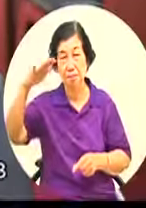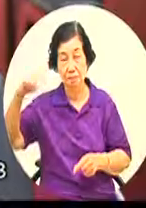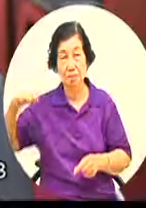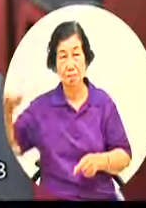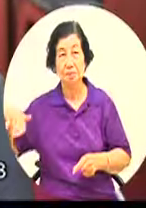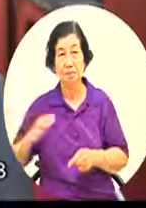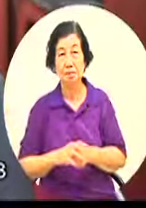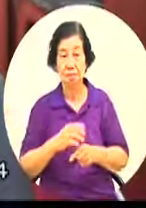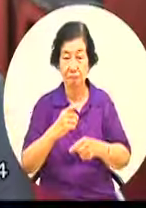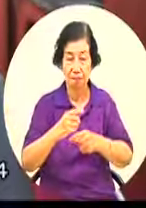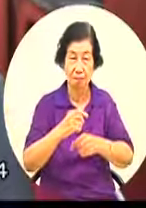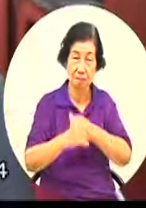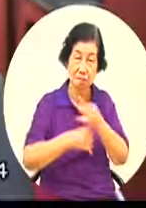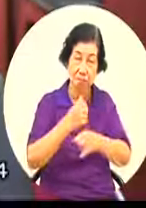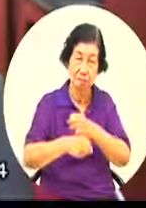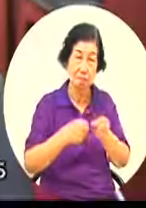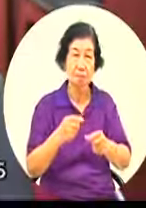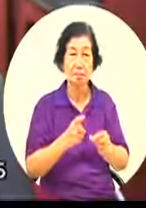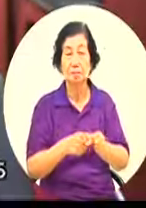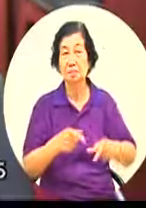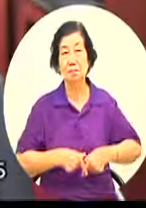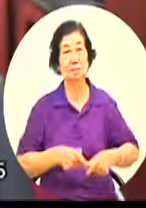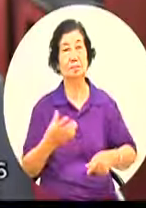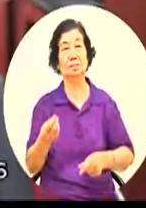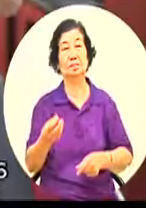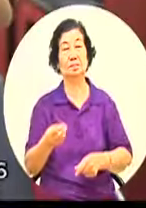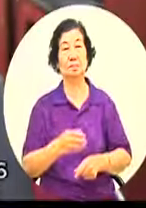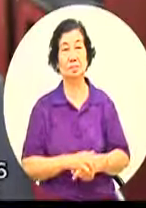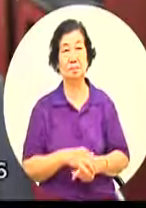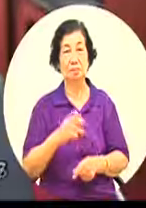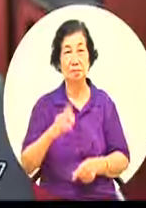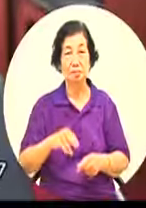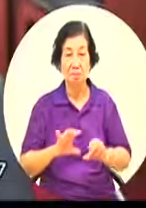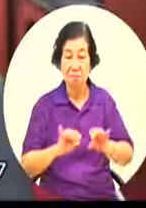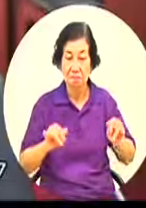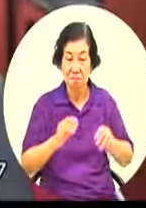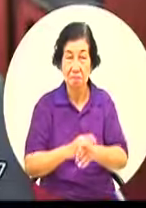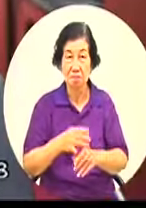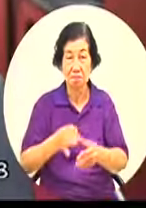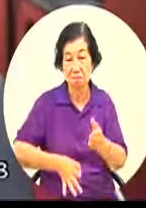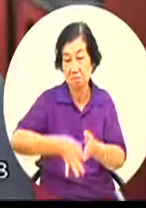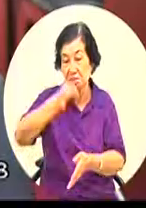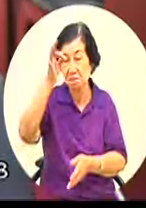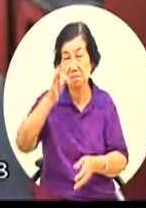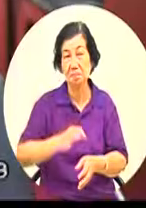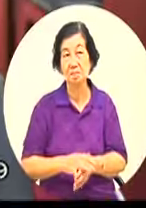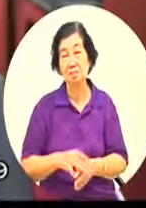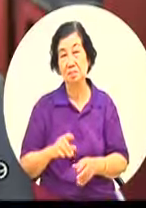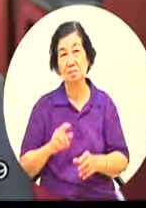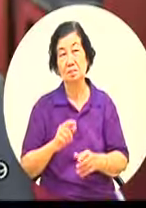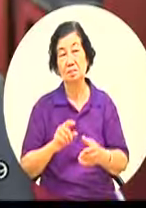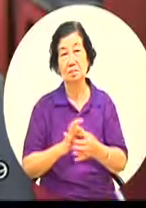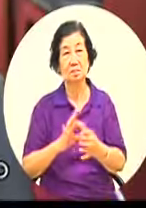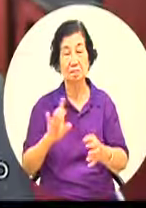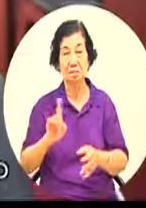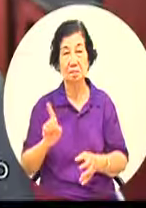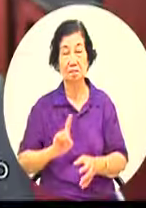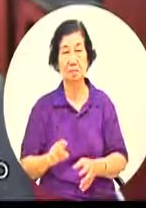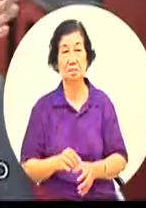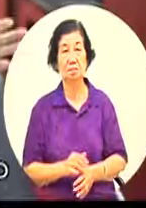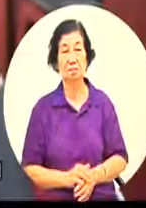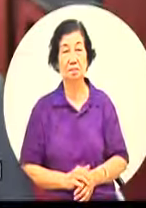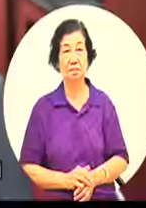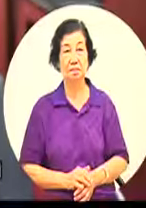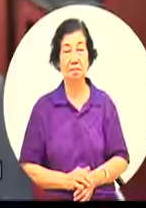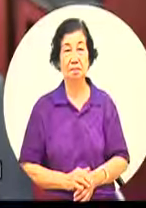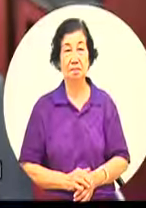好可怜哦。我就不知道阮家土地是咧贵安怎，为什么才叫文中小用地哦？所以，我为什么要铺陈这